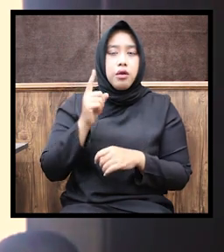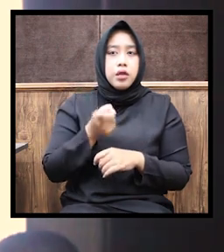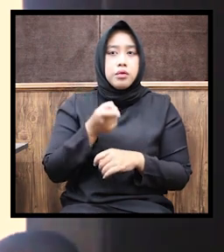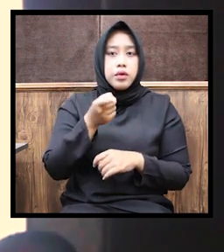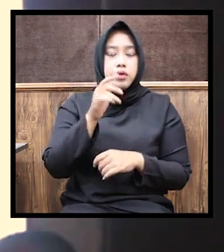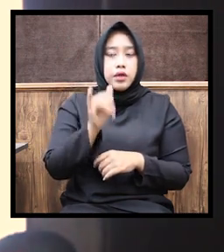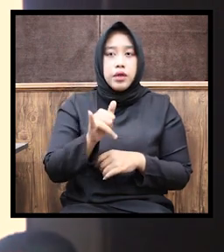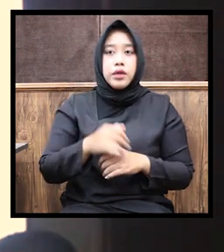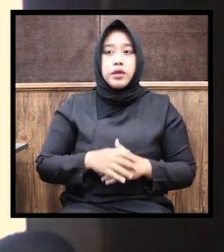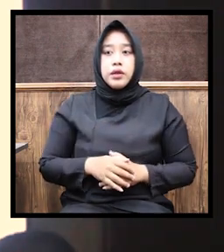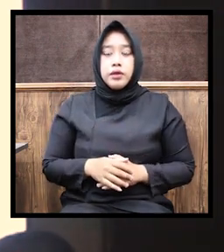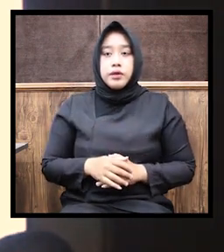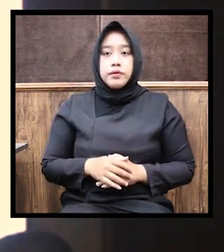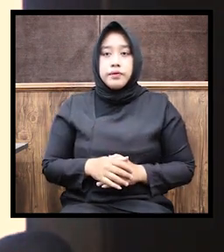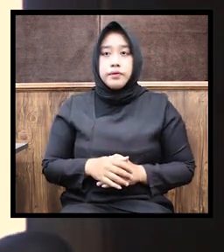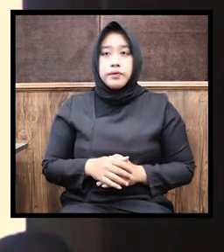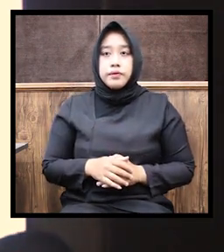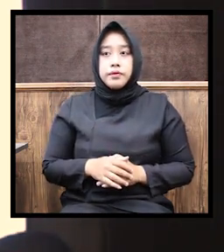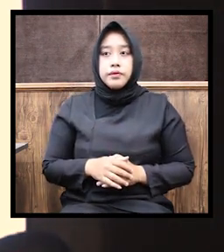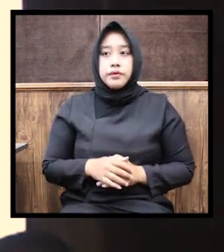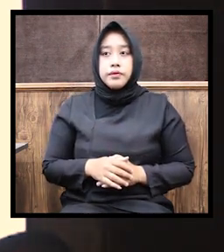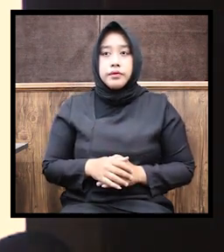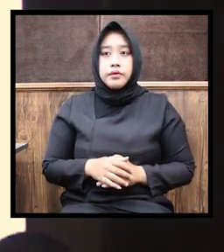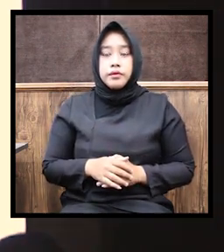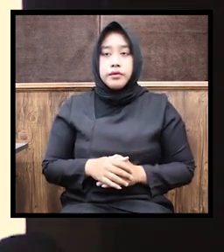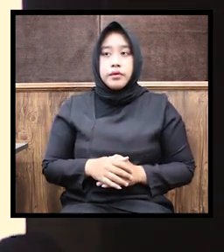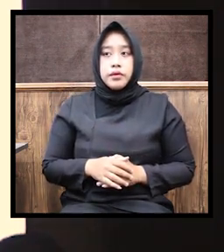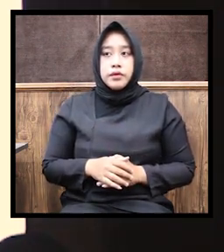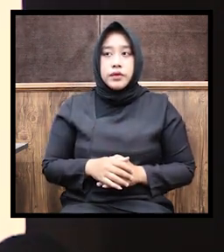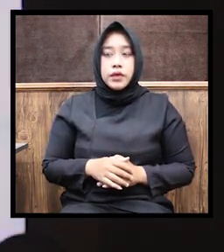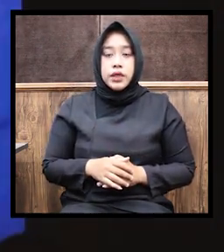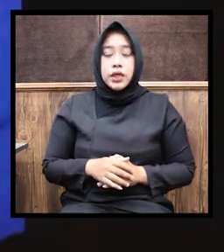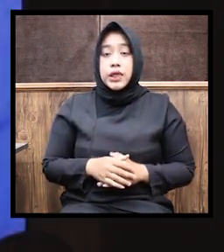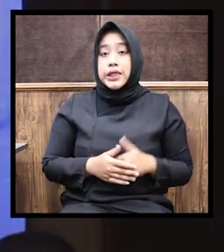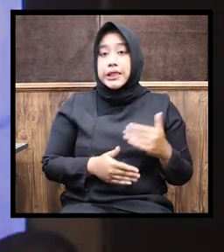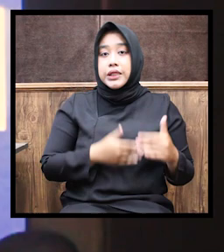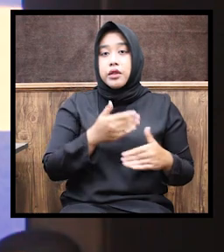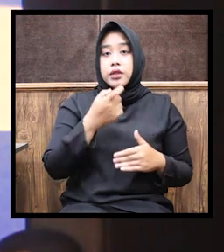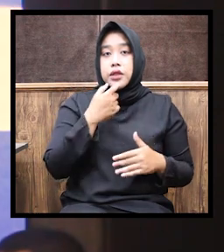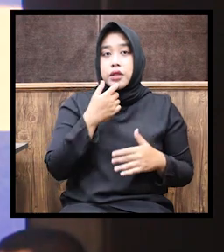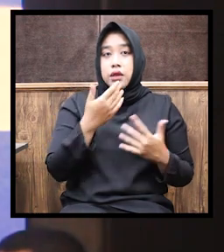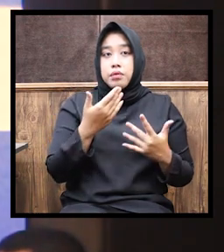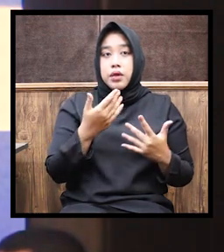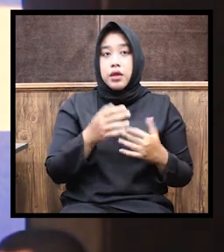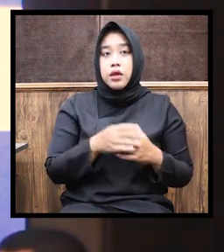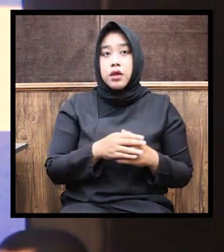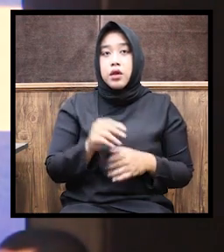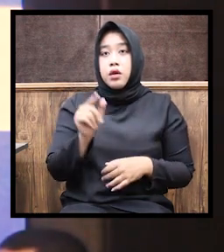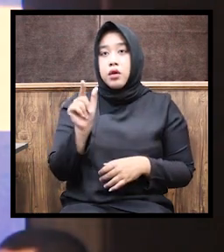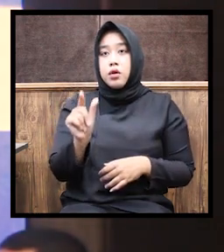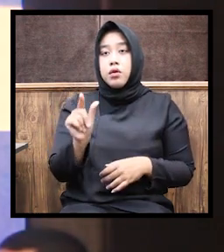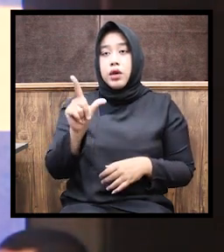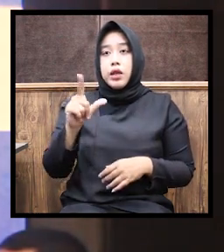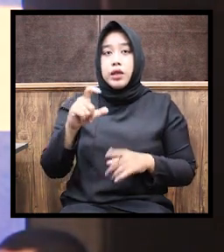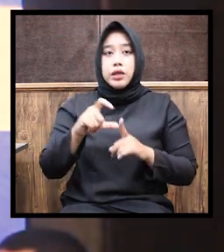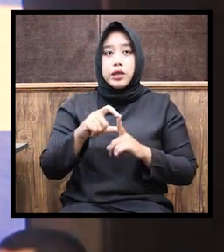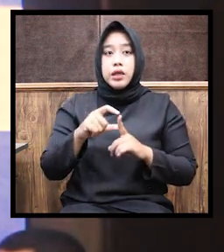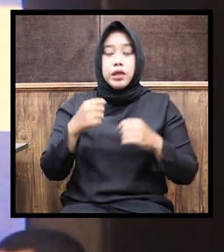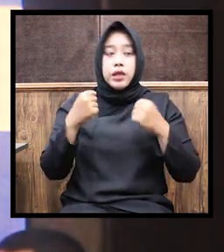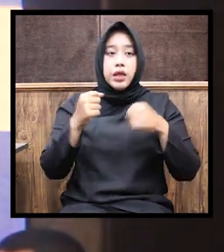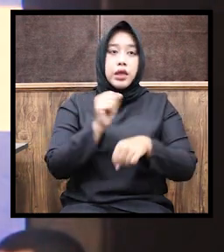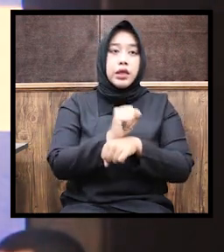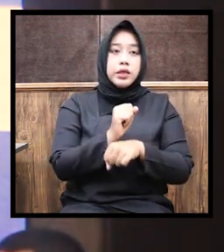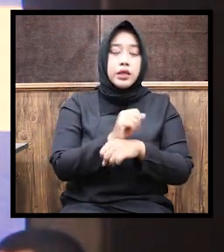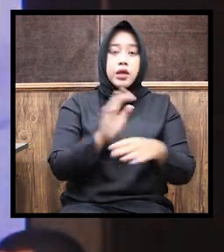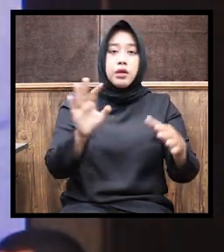kuota 1% itu Pak betul betul oke Pak untuk yang selanjutnya ini Pak bagaimana ur Ketenagakerjaan itu kemudian bekerja